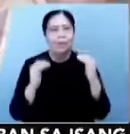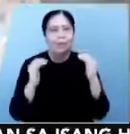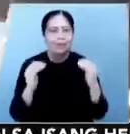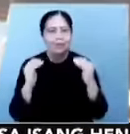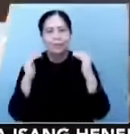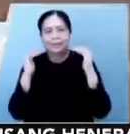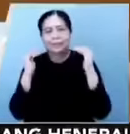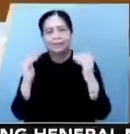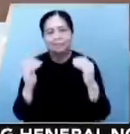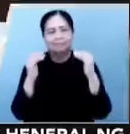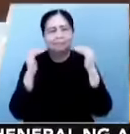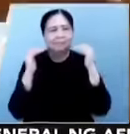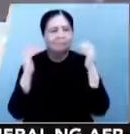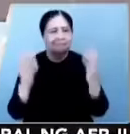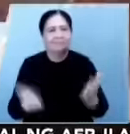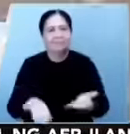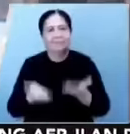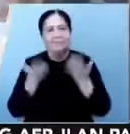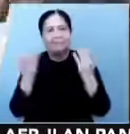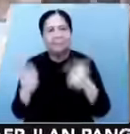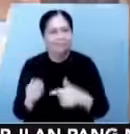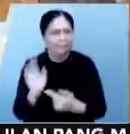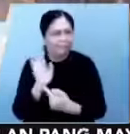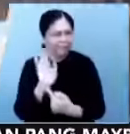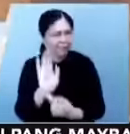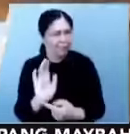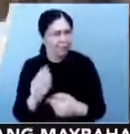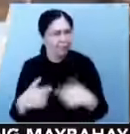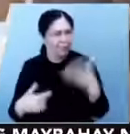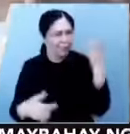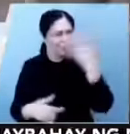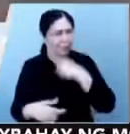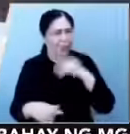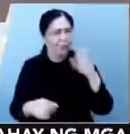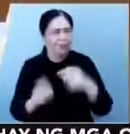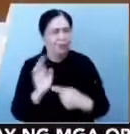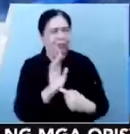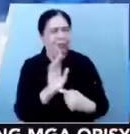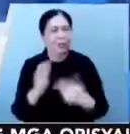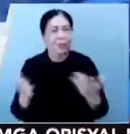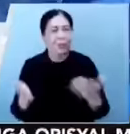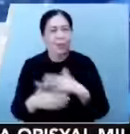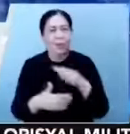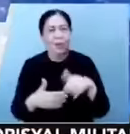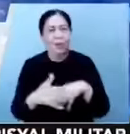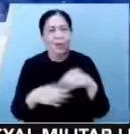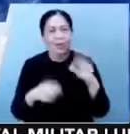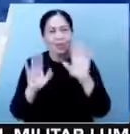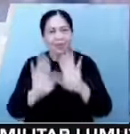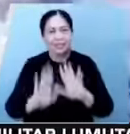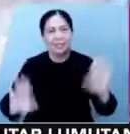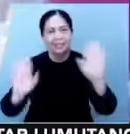Patikim pa lang ang bonggang production numbers na yan sa All Out Sundays.